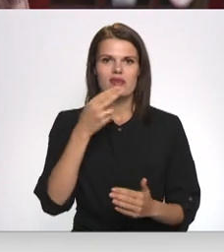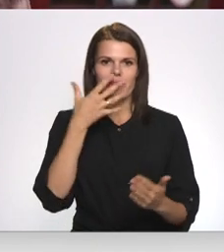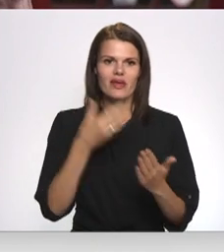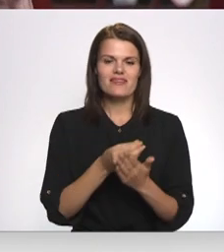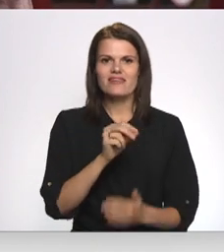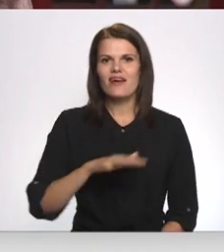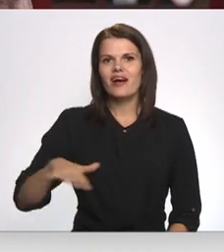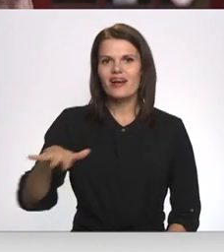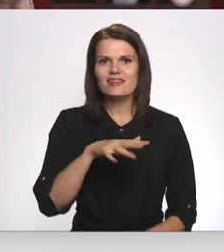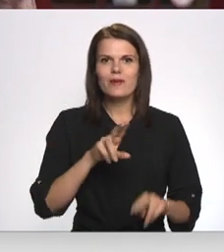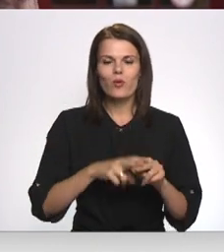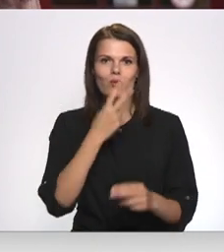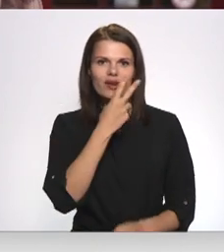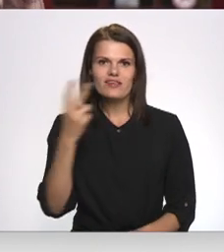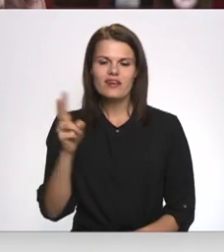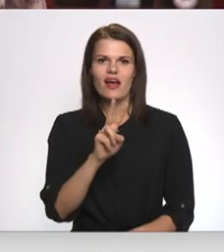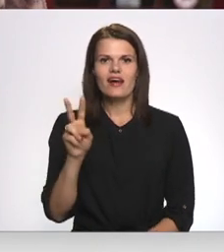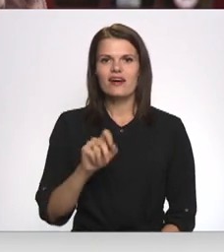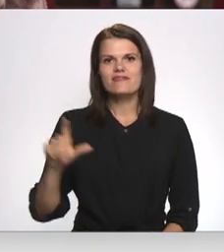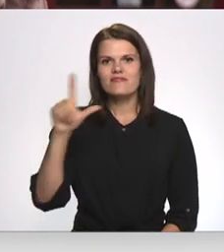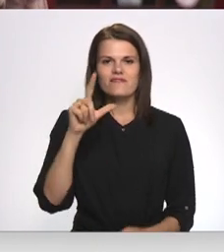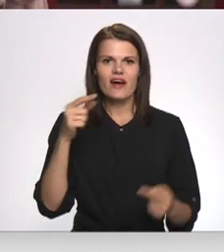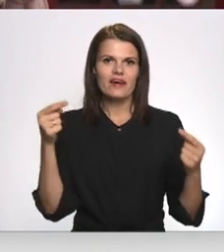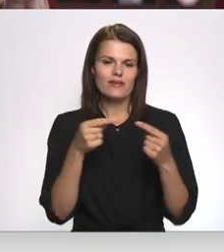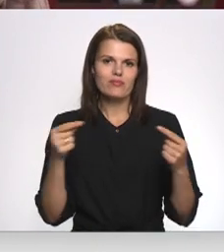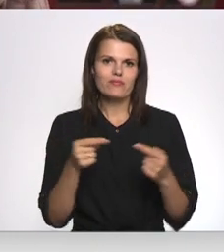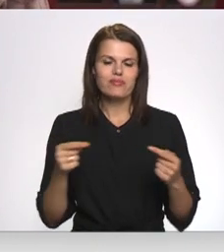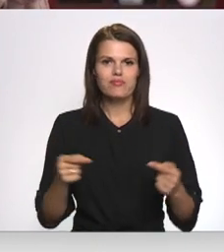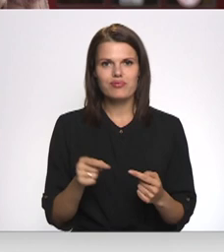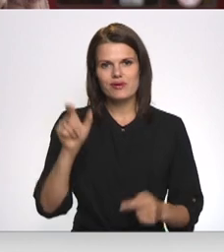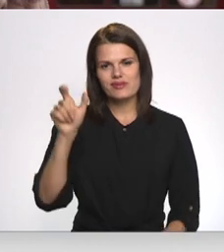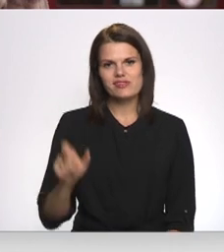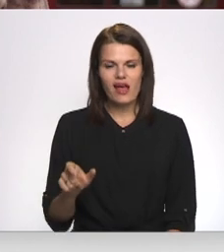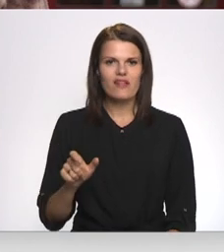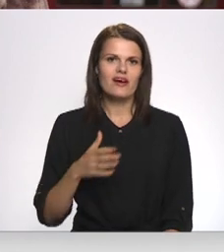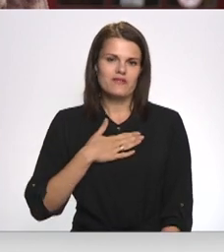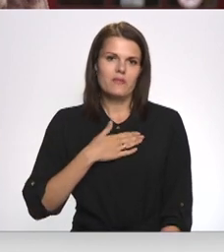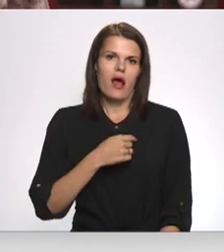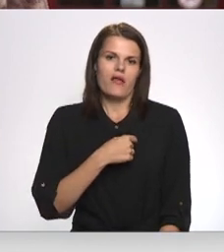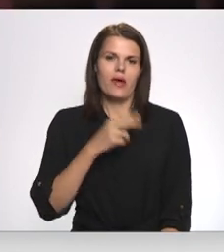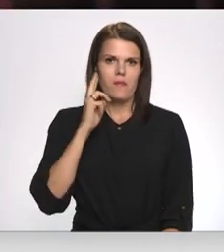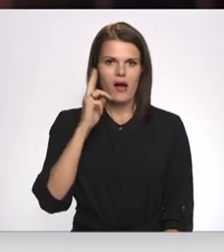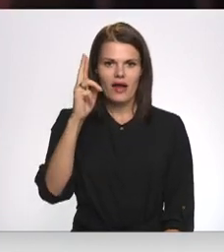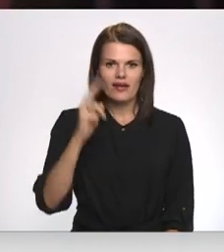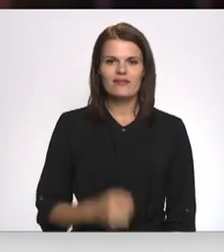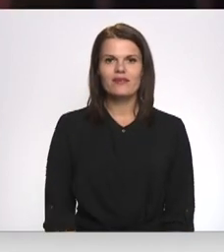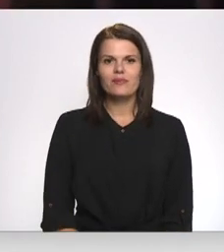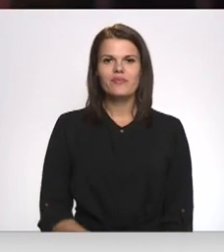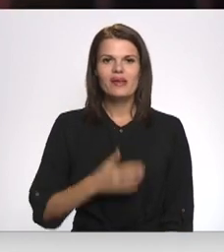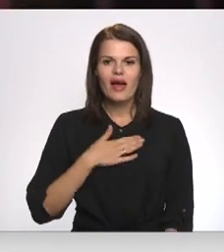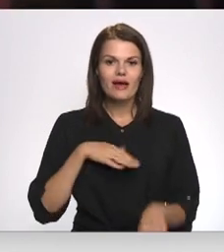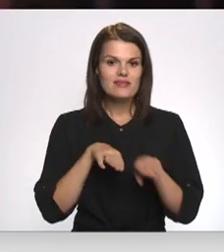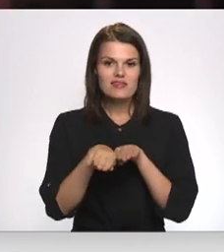un skatos, kurš pēc pārliecības varbūt novadnieks vai harizmātisks cilvēks atbilst manai pārliecībai. Mēs atkal